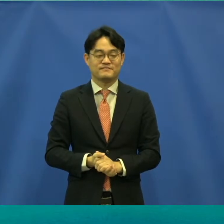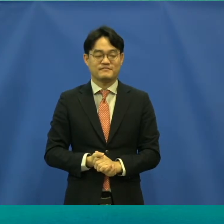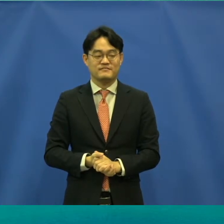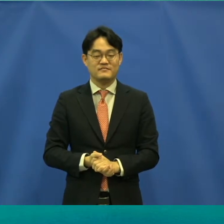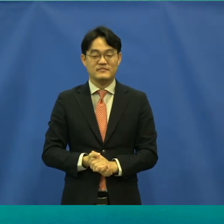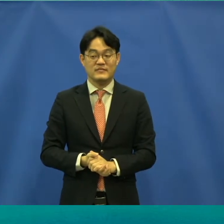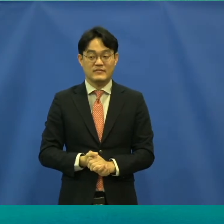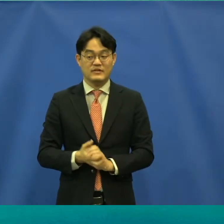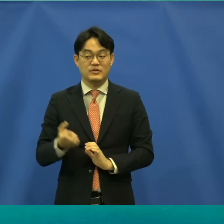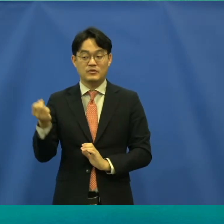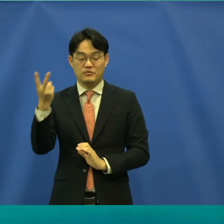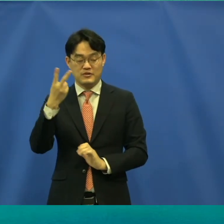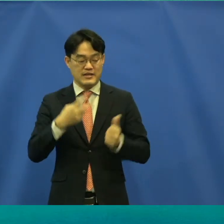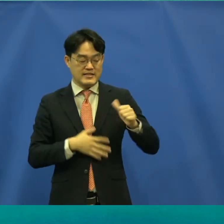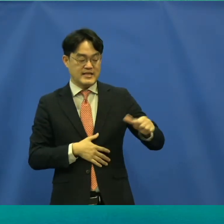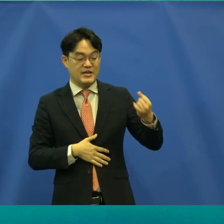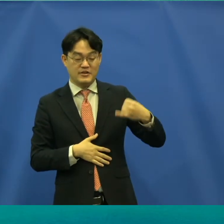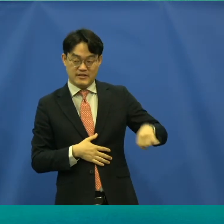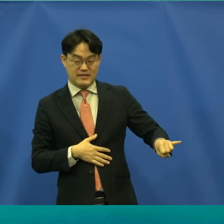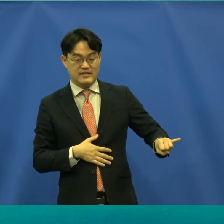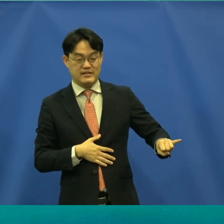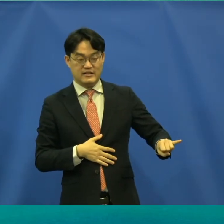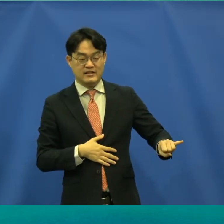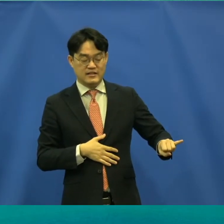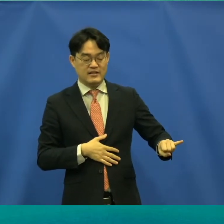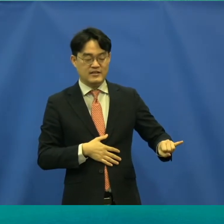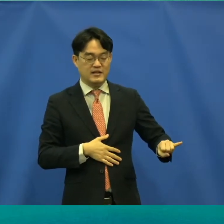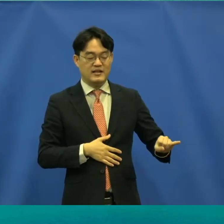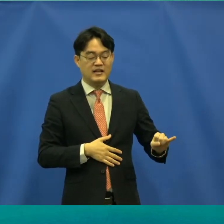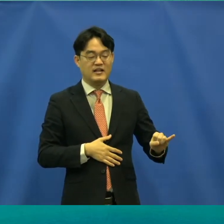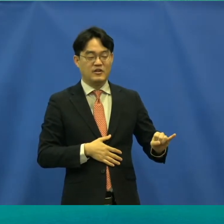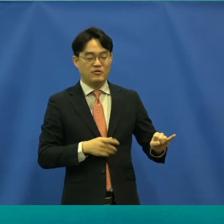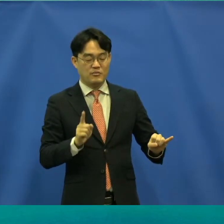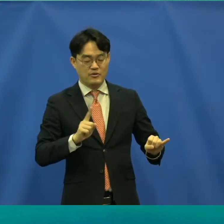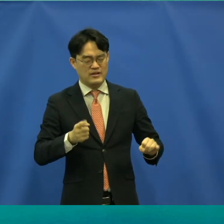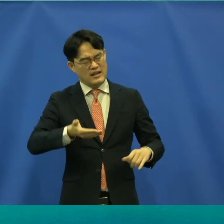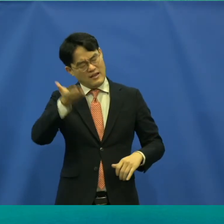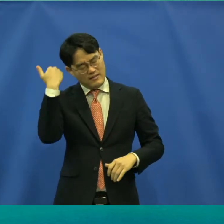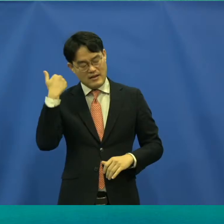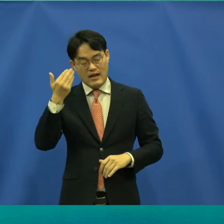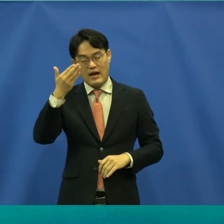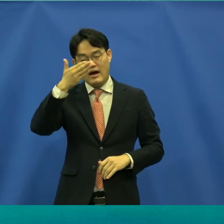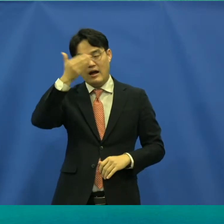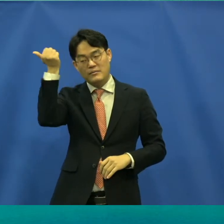아이들에게도 들려줄 만한 그 할아버지들이 옛날에 손자들에게